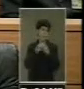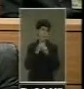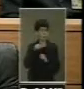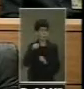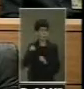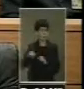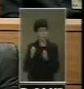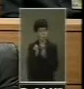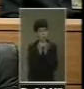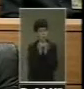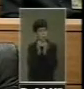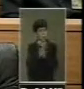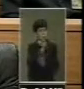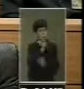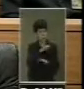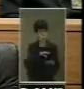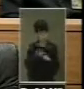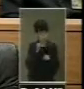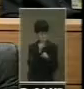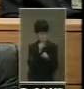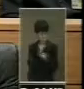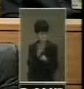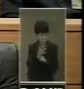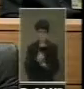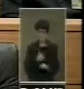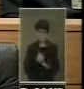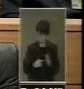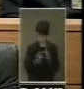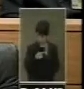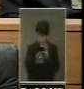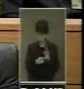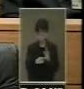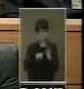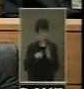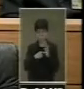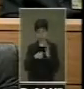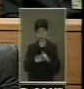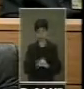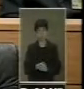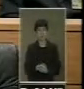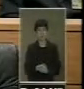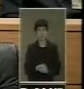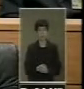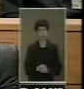านี้หากไม่รีบดำเนินการซึ่งผมจะต้องเสนอท่าน